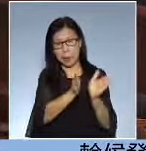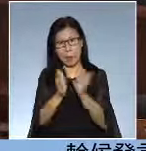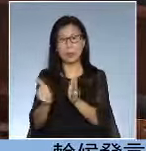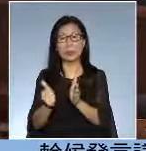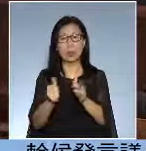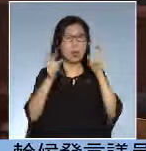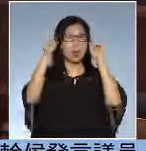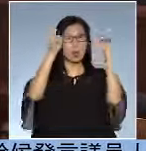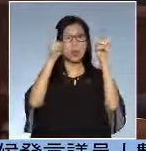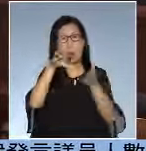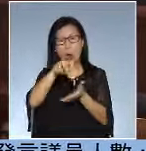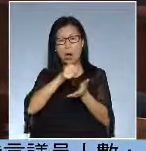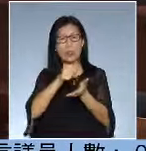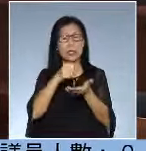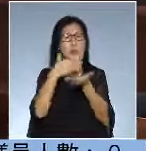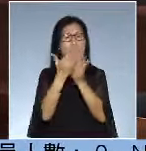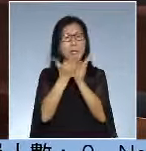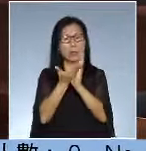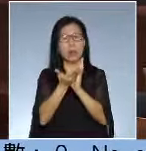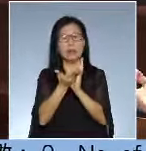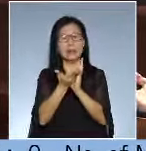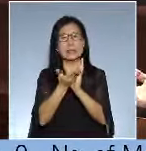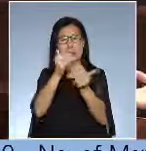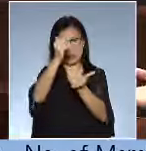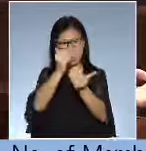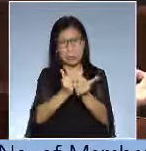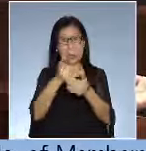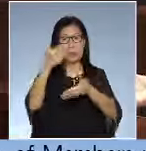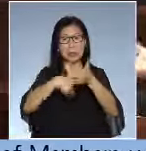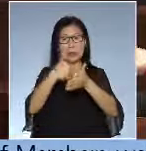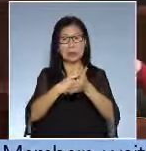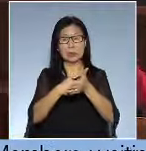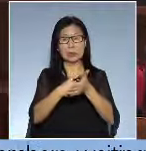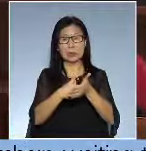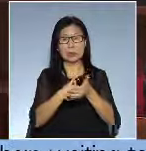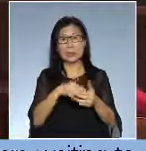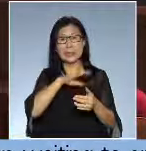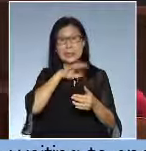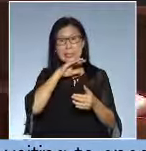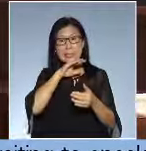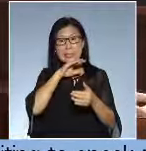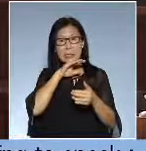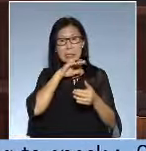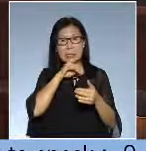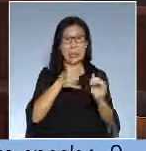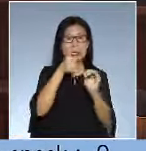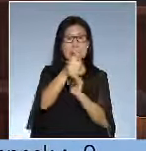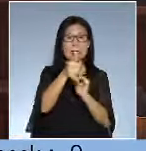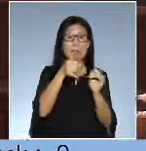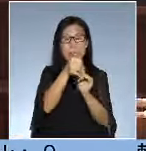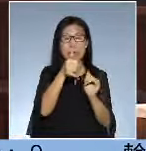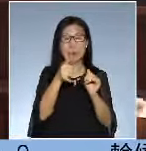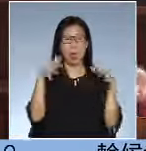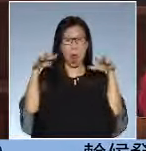濫用的程序減少。我們仍然沒有辦法阻止你們一陣間打算衝擊，我們阻止不到你衝擊